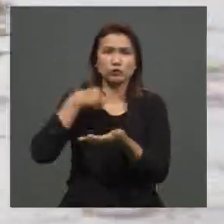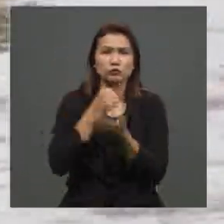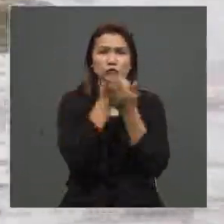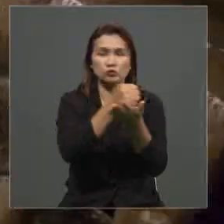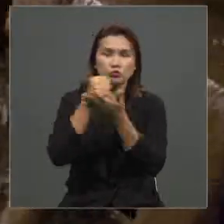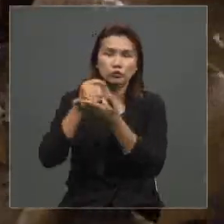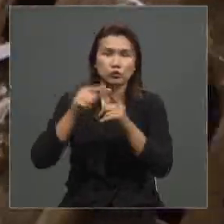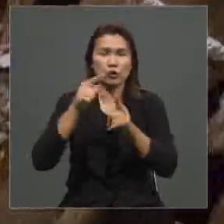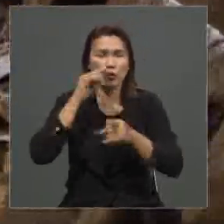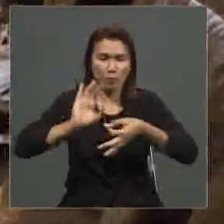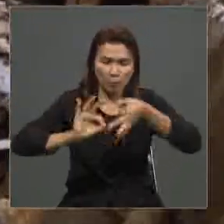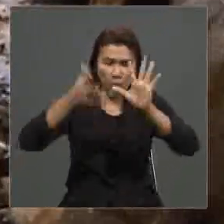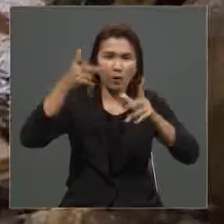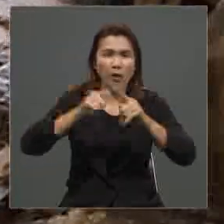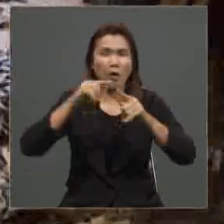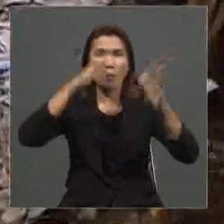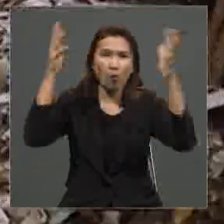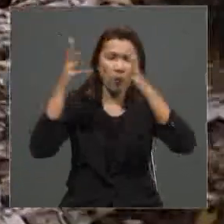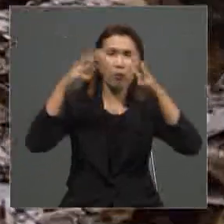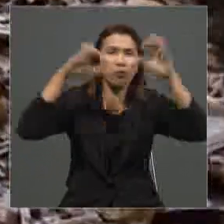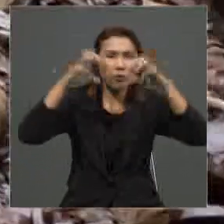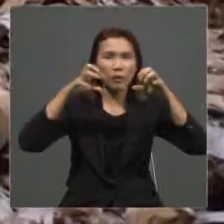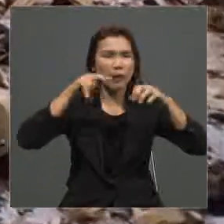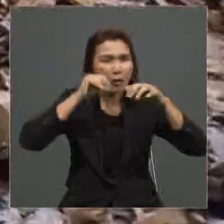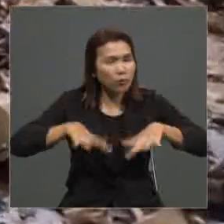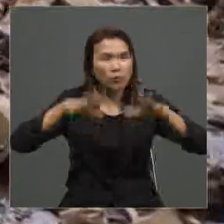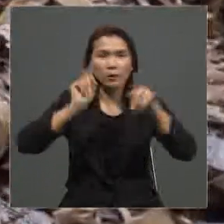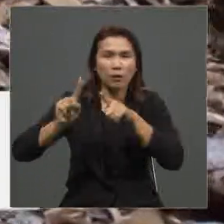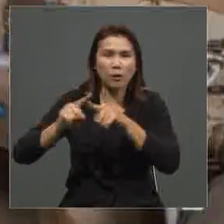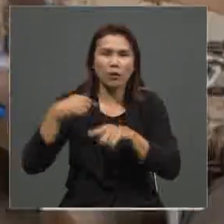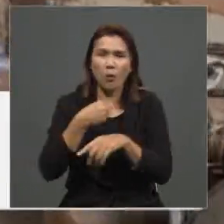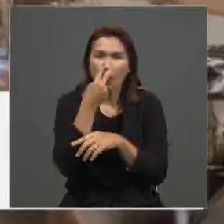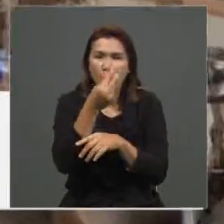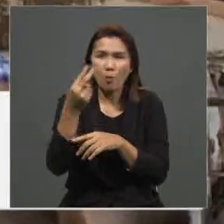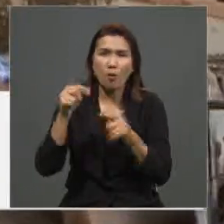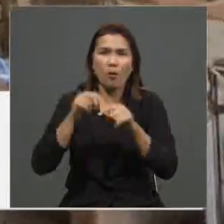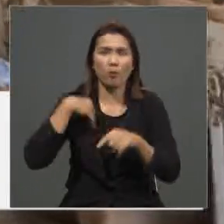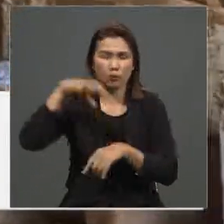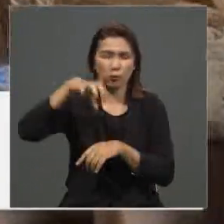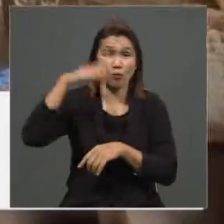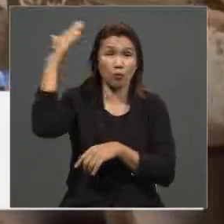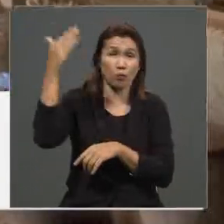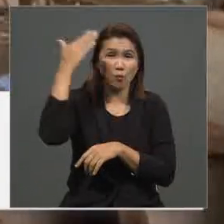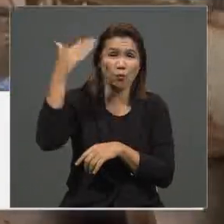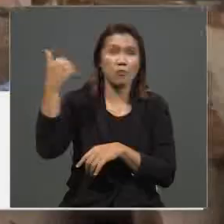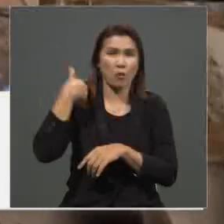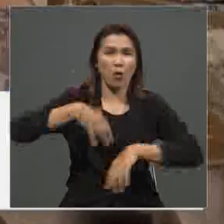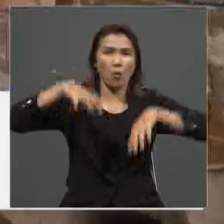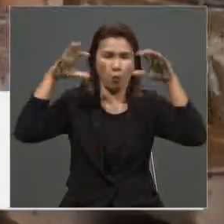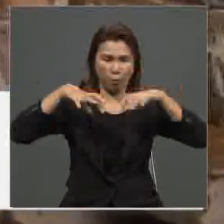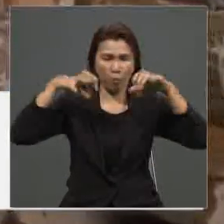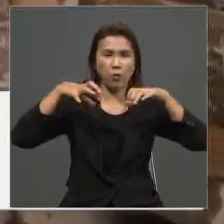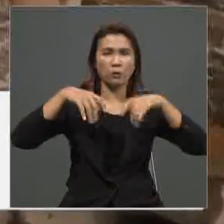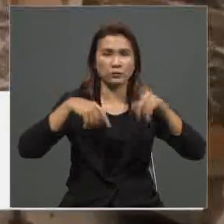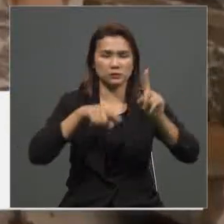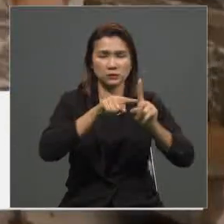ภัยวาตภัยและดินโคลนถล่มหรือสปชครับประเมินสถานการณ์จากการรายงานของกรมอุตมพิทยาจะมีฝนตกหนักในช่วง